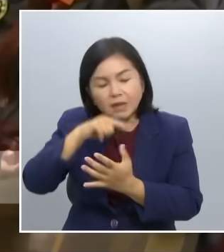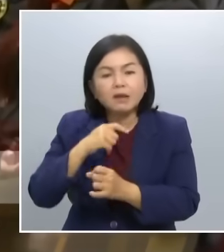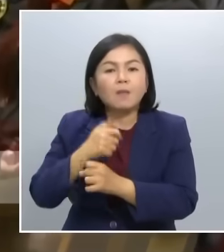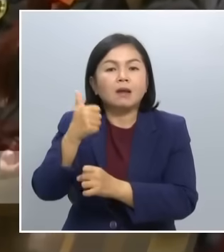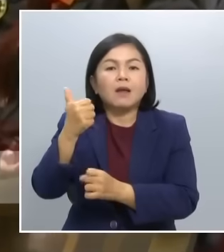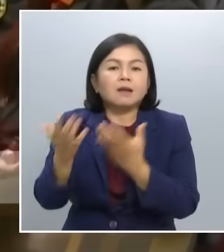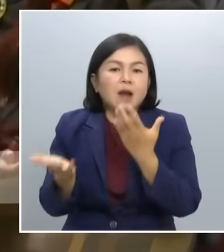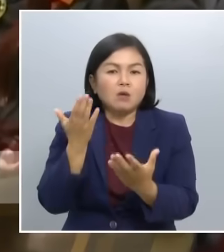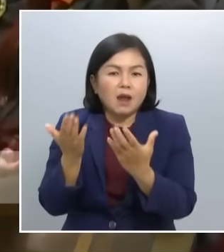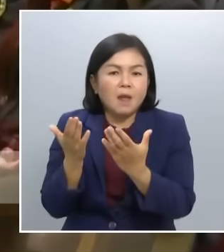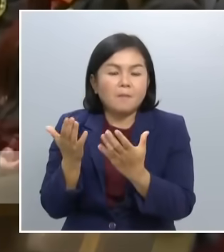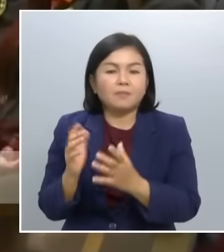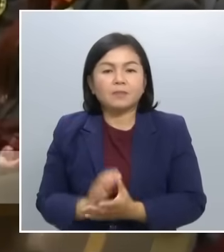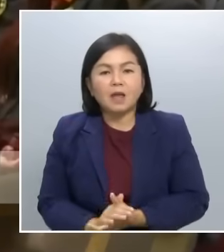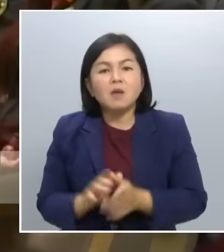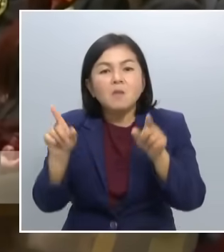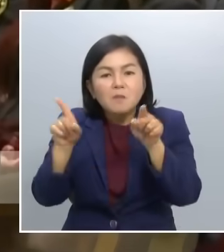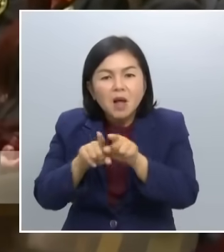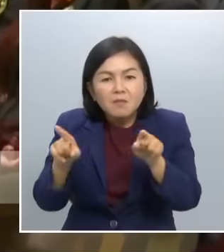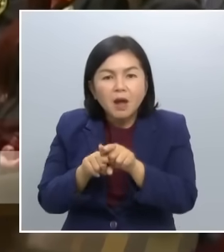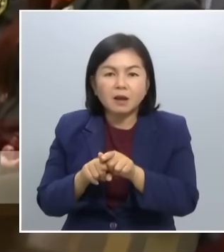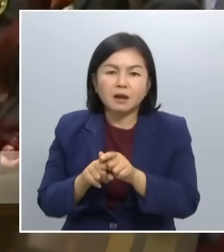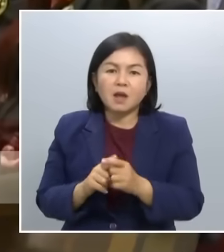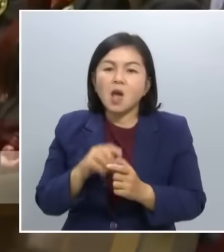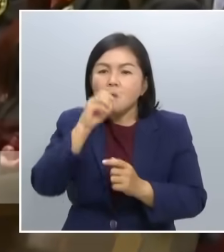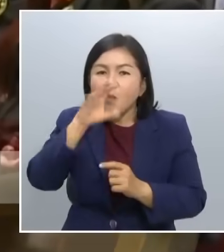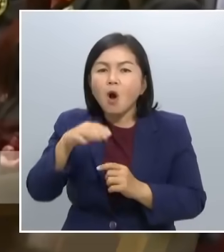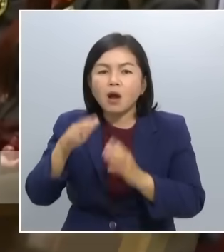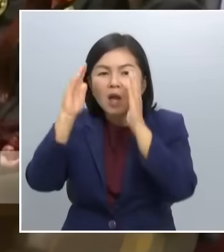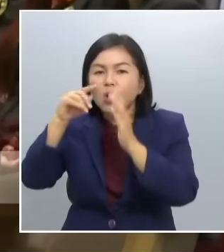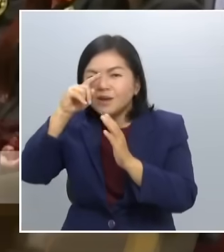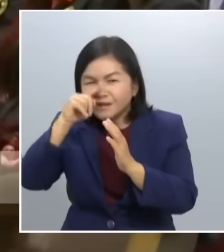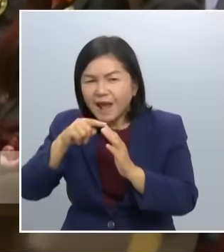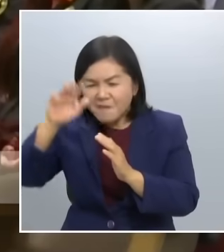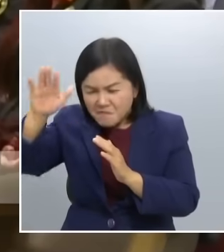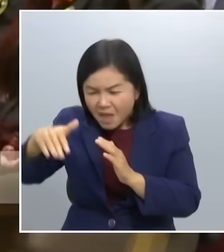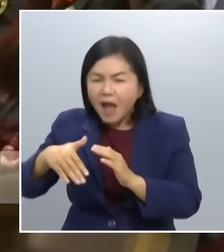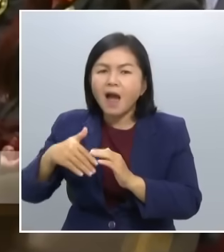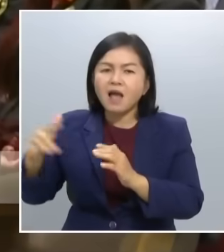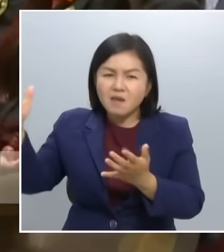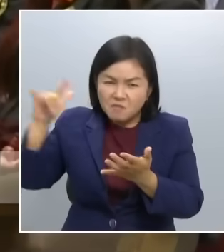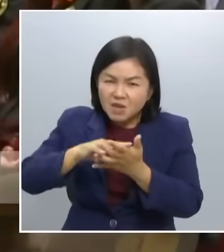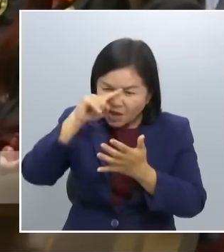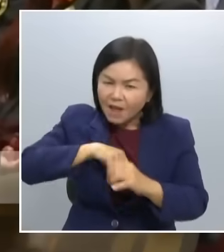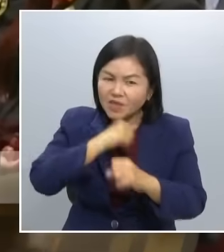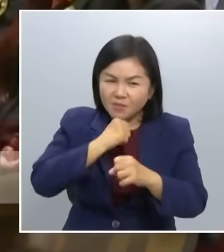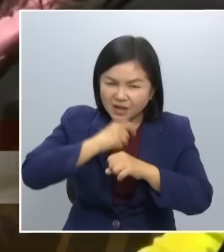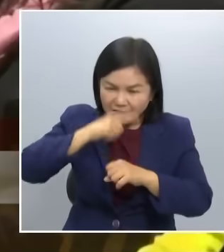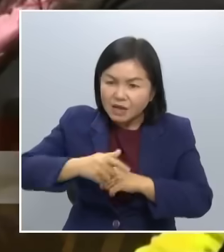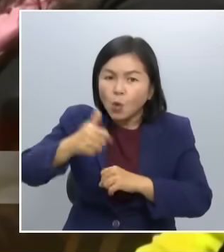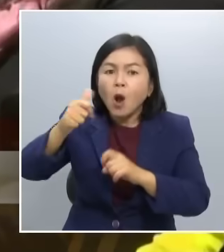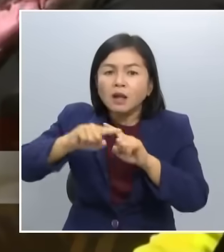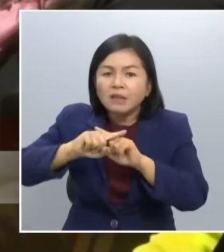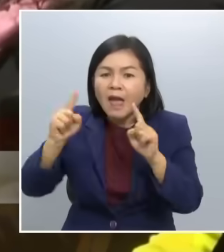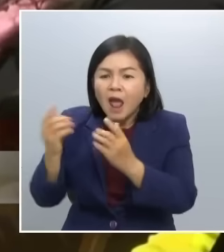ดียวกันก็เหมือนกับท่านโดนล้ออยู ่ใช่ ชวนคนไทยกลับแต่ลูกยังอยู่ต่างประเทศอย่างนั้นอย่างนี้ก็มีความไม่สบายใจอยู่บ้